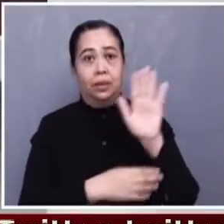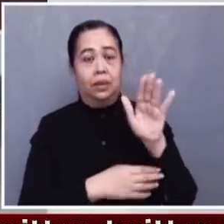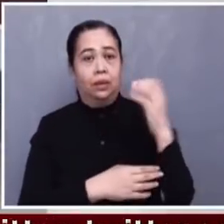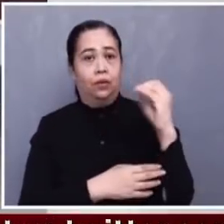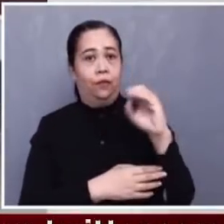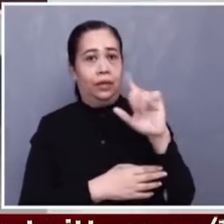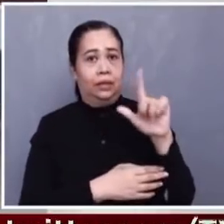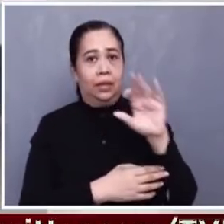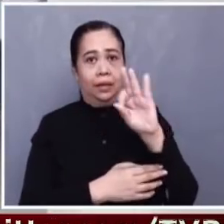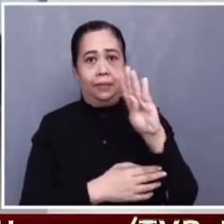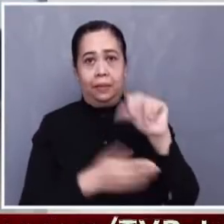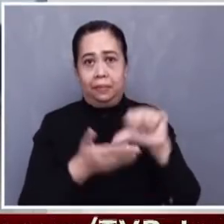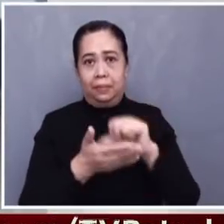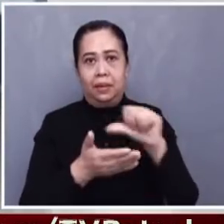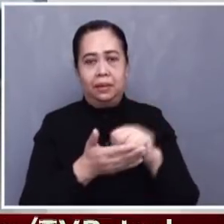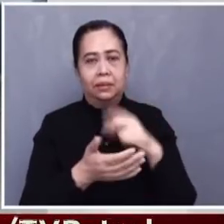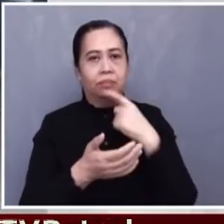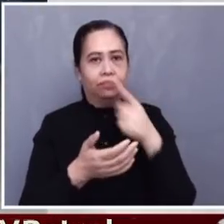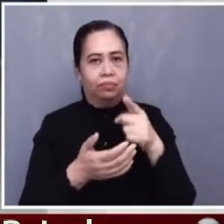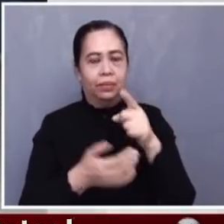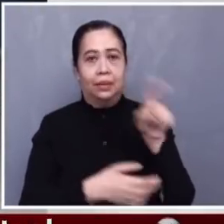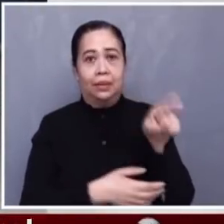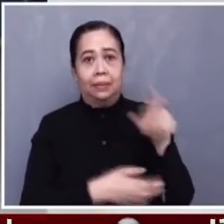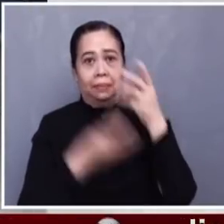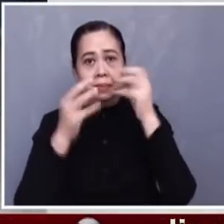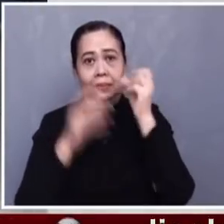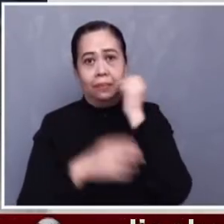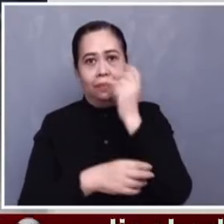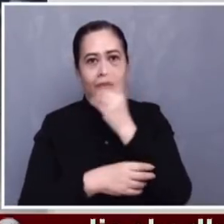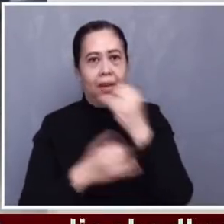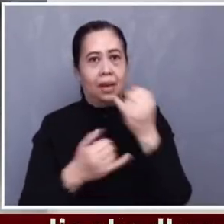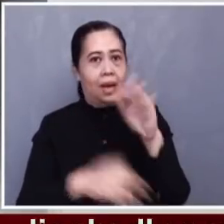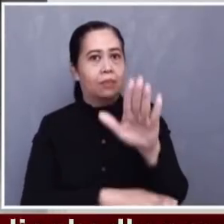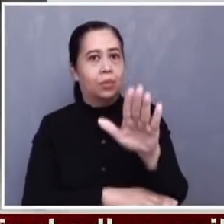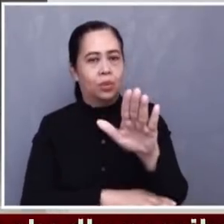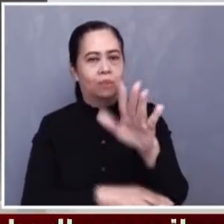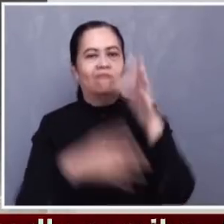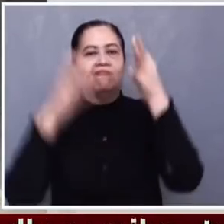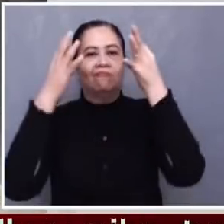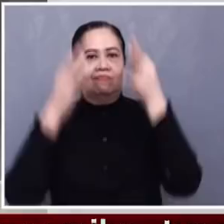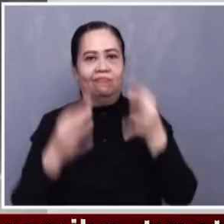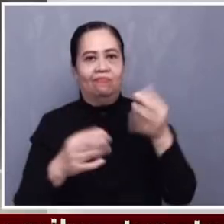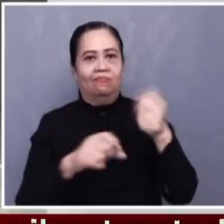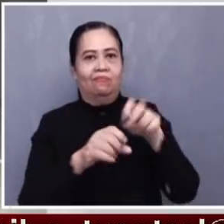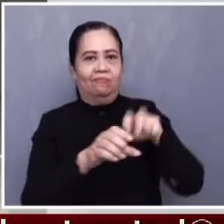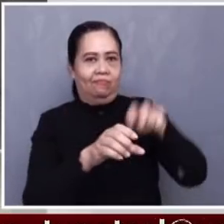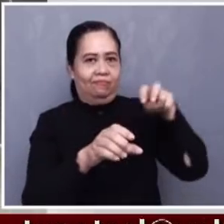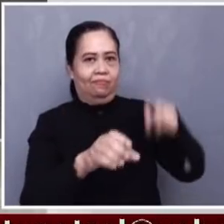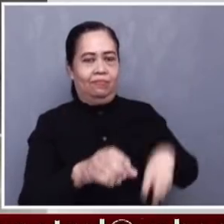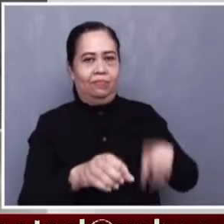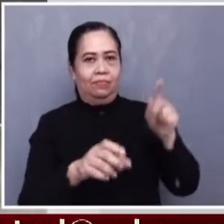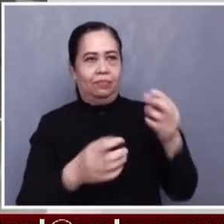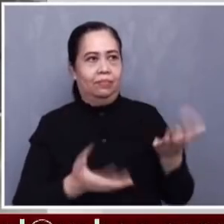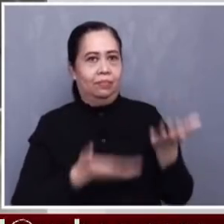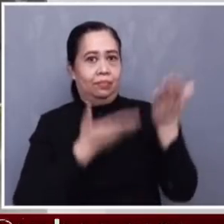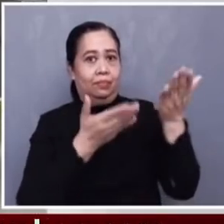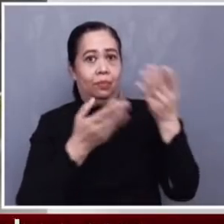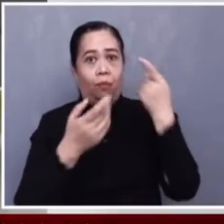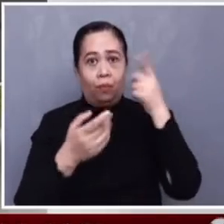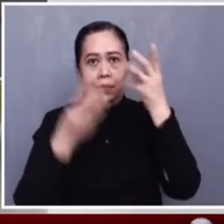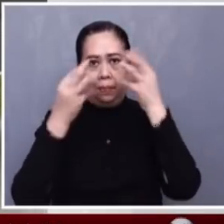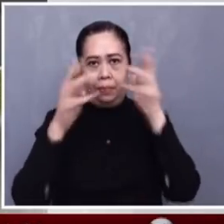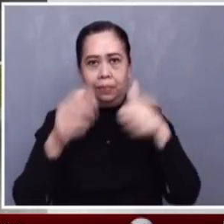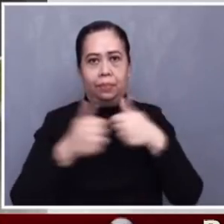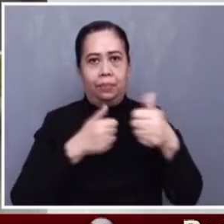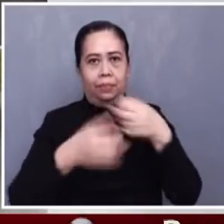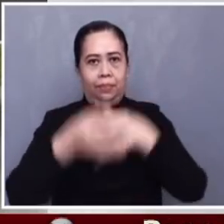Facebook page, sinabi ni Mayor Sara na ngayon hapon ay napagdesisyonan niyang i-withdraw ang kanyang kandidatura. Papalitan siya